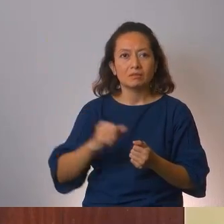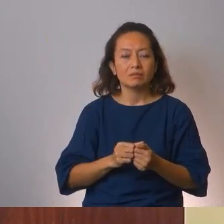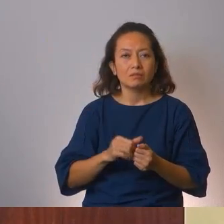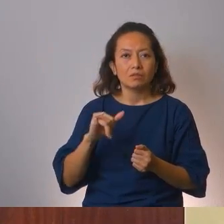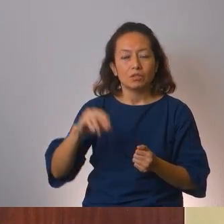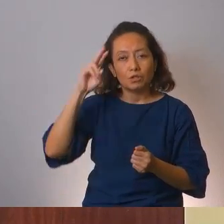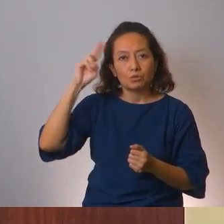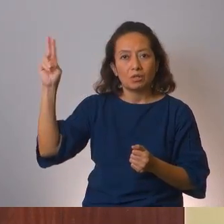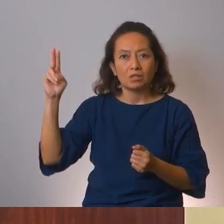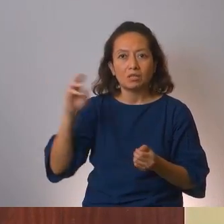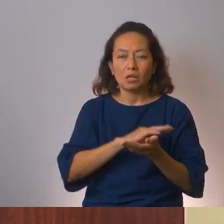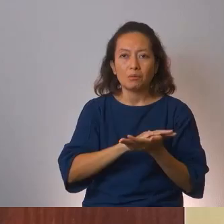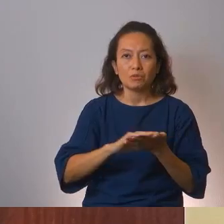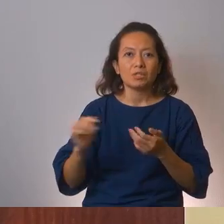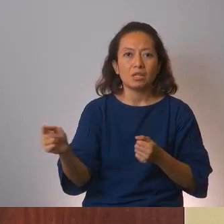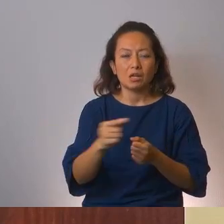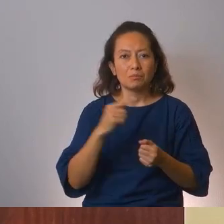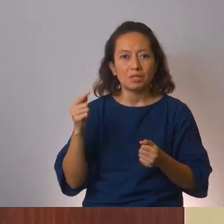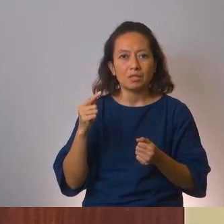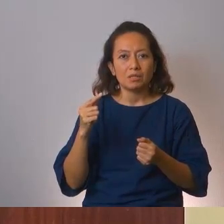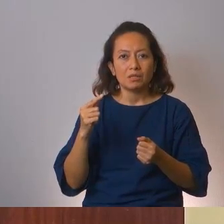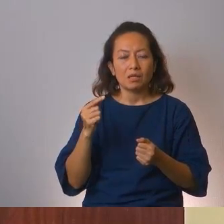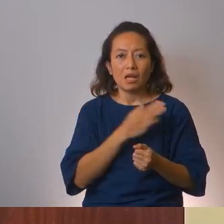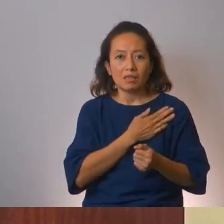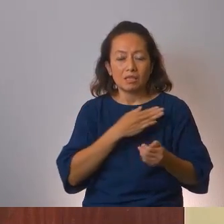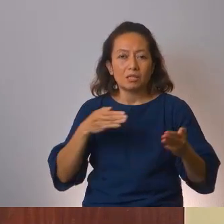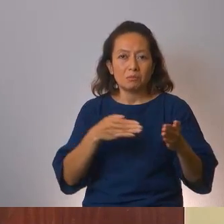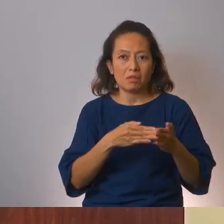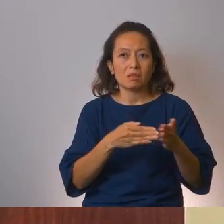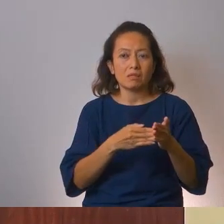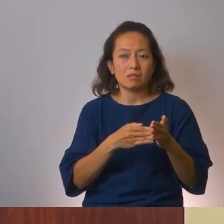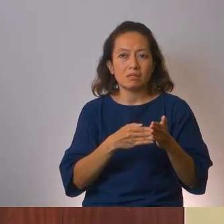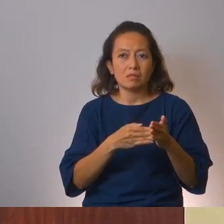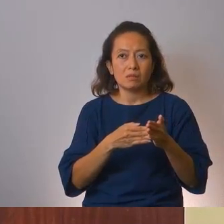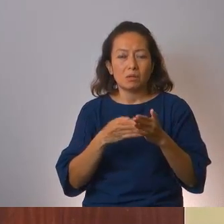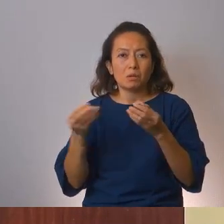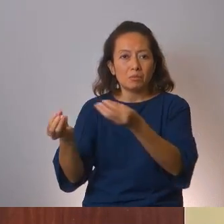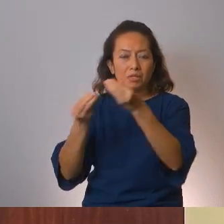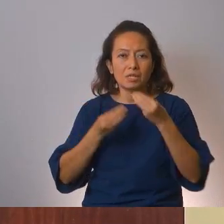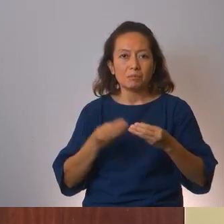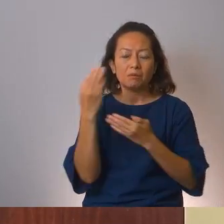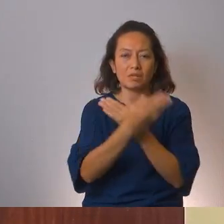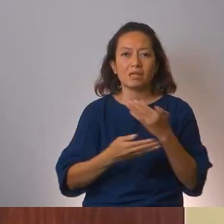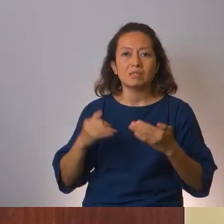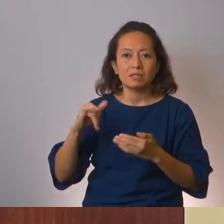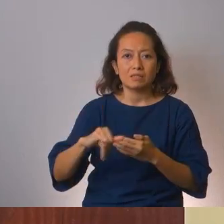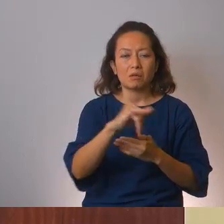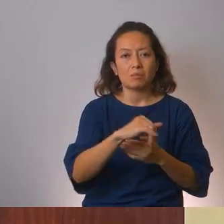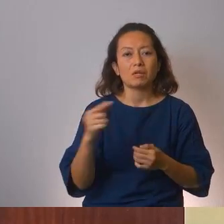Ya Tuhan, ampunilah kami yang membatasi hati untuk menerima dan mengasihi sesama